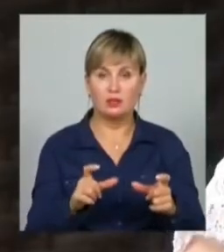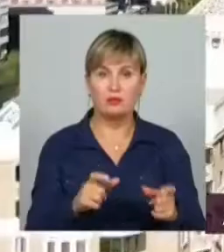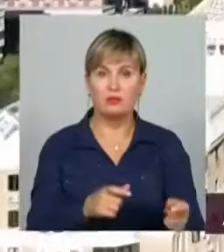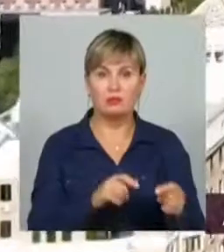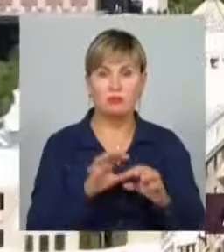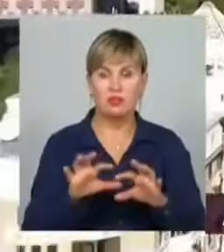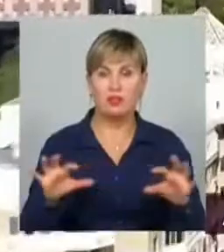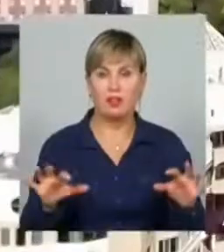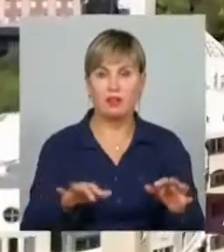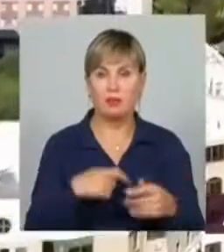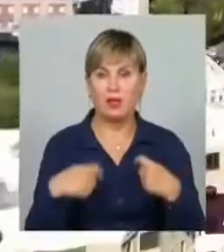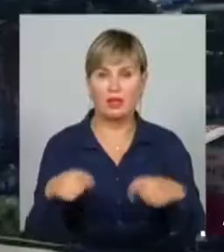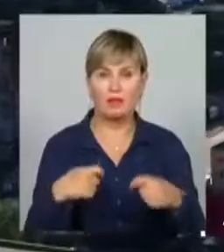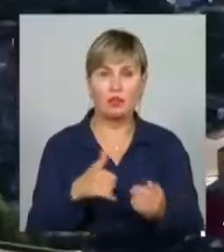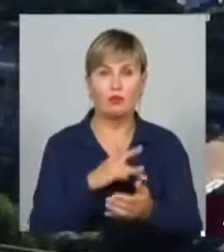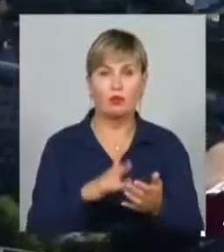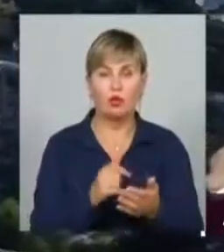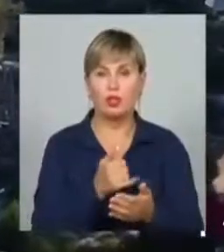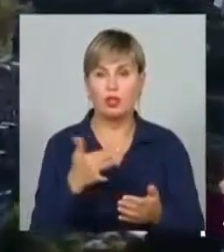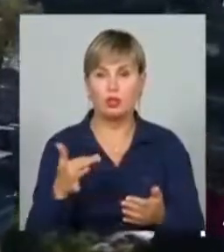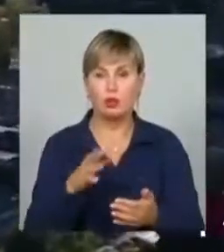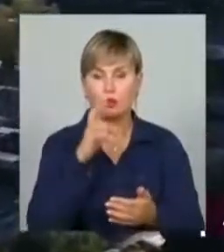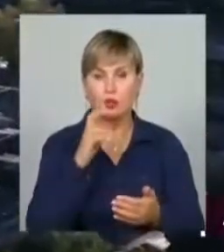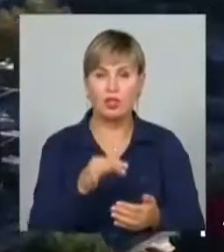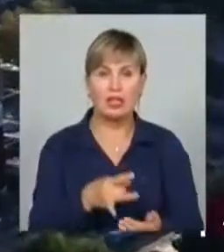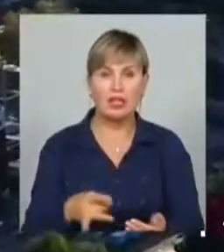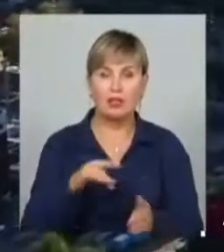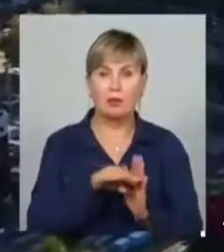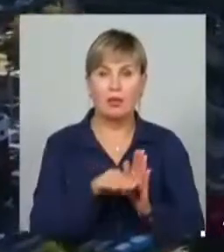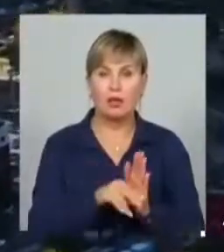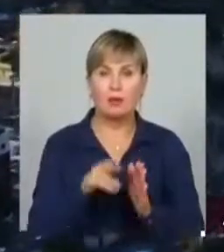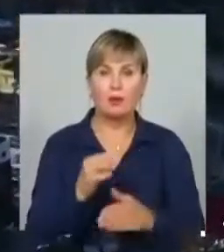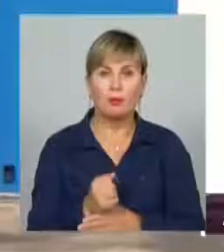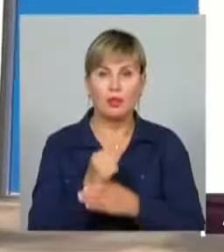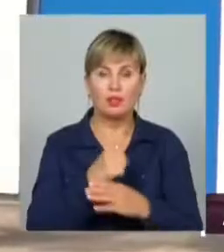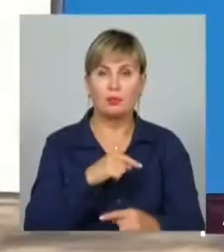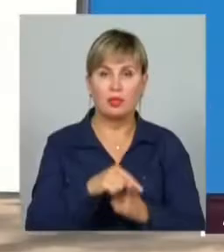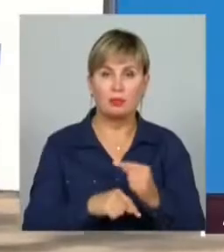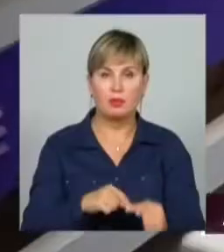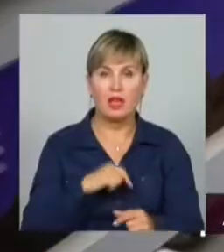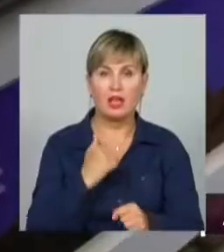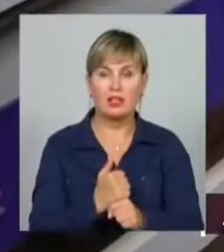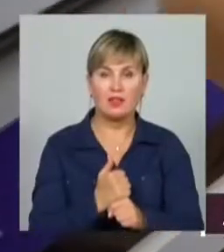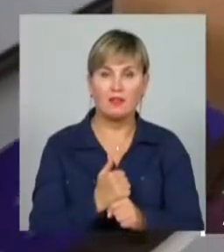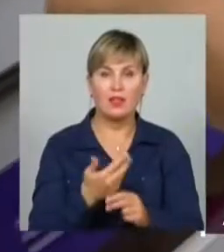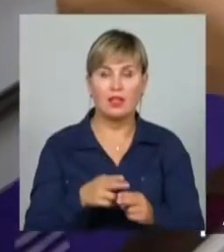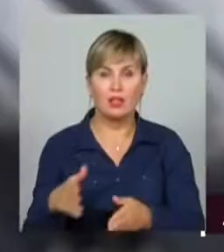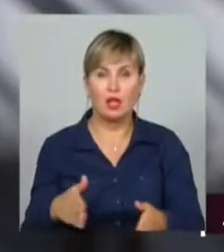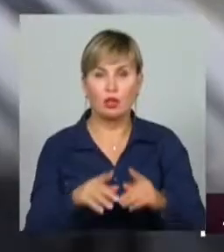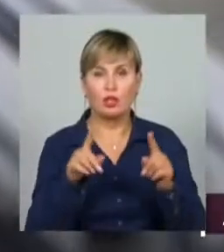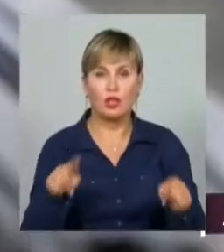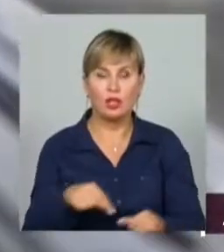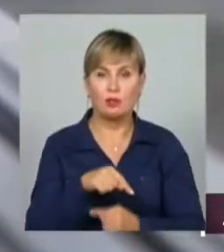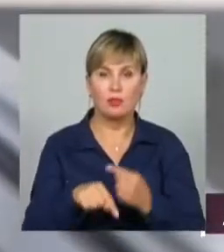города. Сейчас в городе реализуется несколько государственных и региональных программ по поддержке предпринимателей. Основная из них – «Дорожная карта